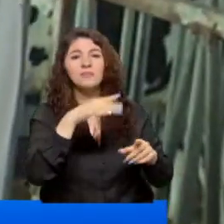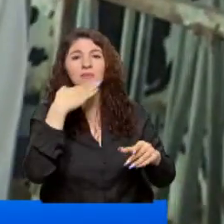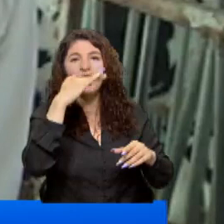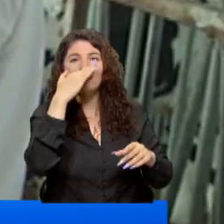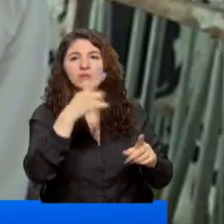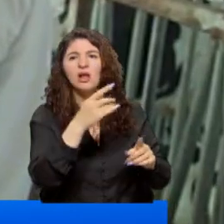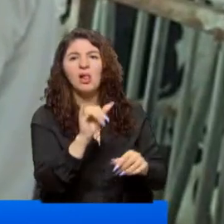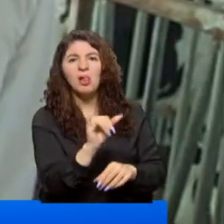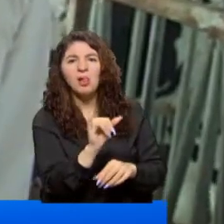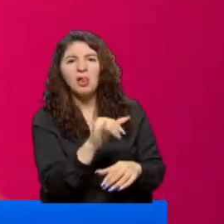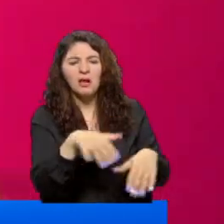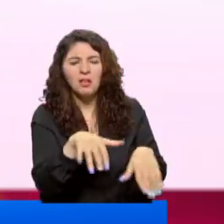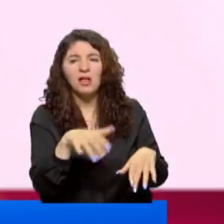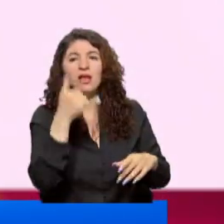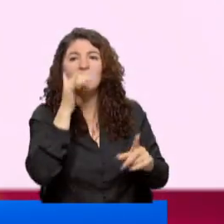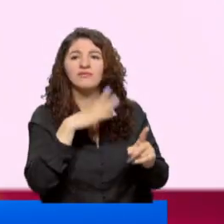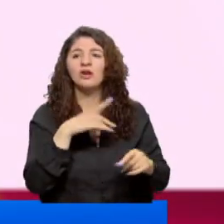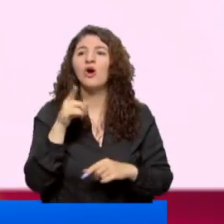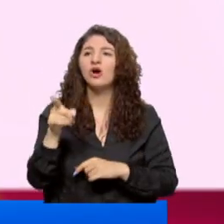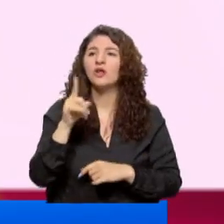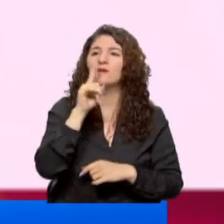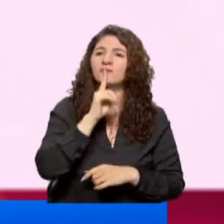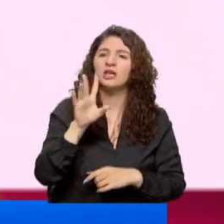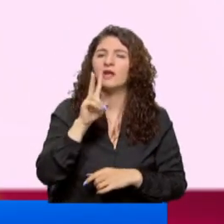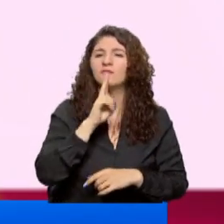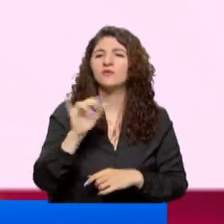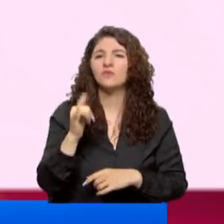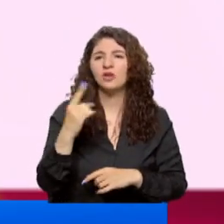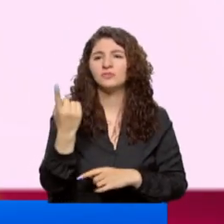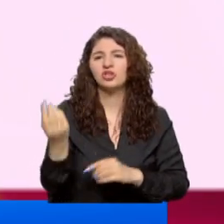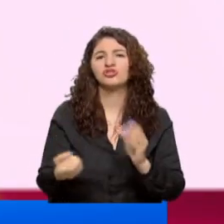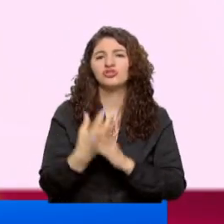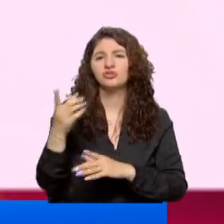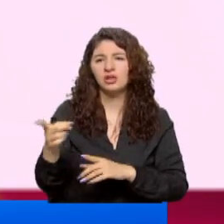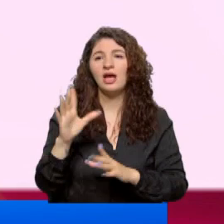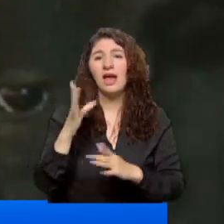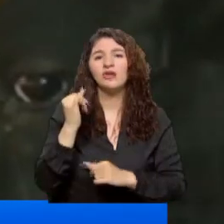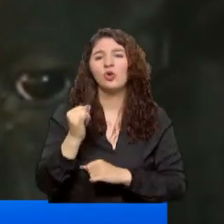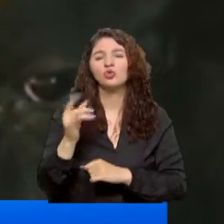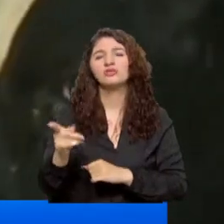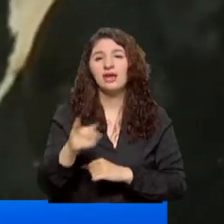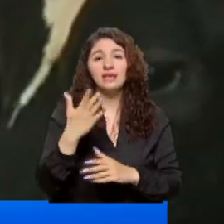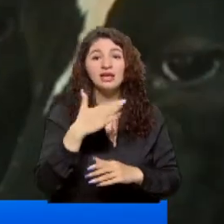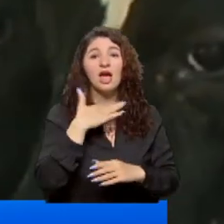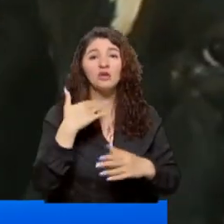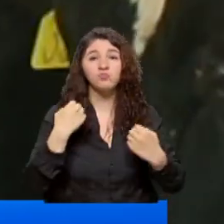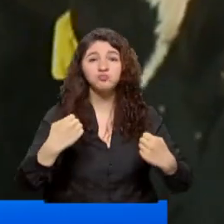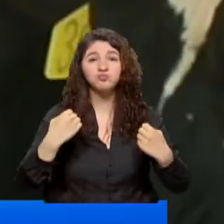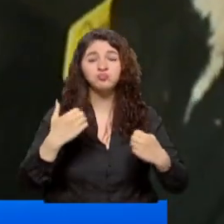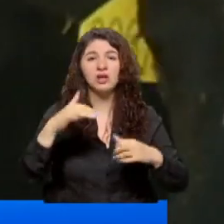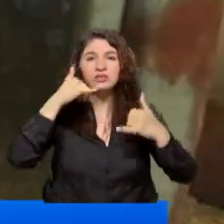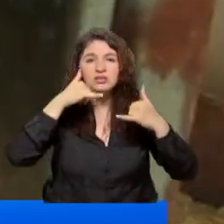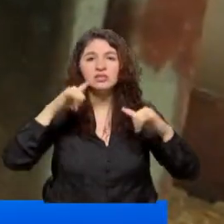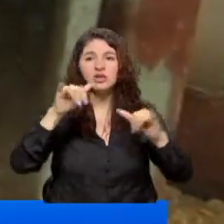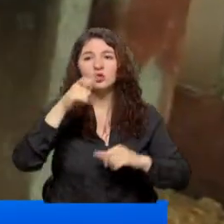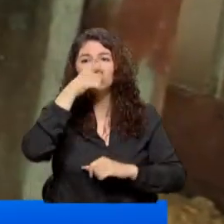pazarına cılız İnekler var Onlardan 150-200 kilo arasında bir şey alırsınız Eğer ki değil yani etli butlu iri